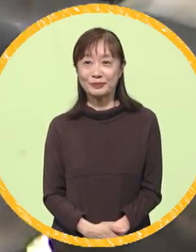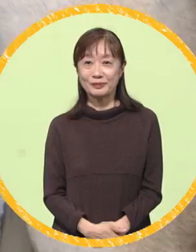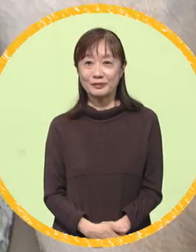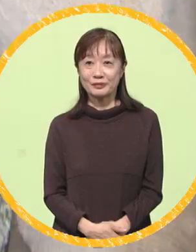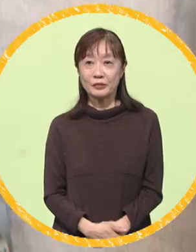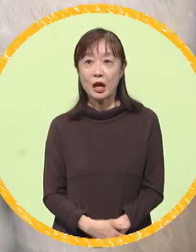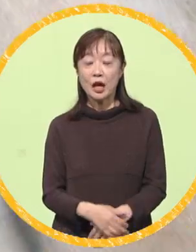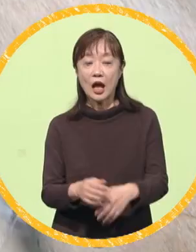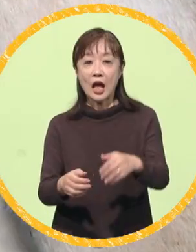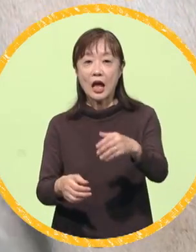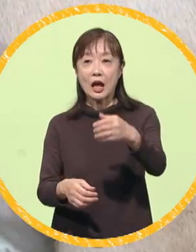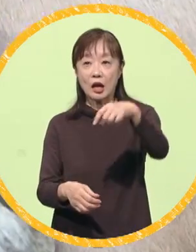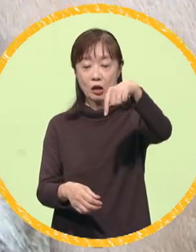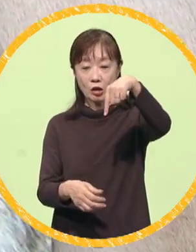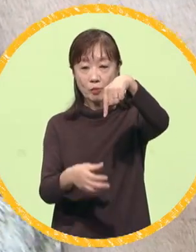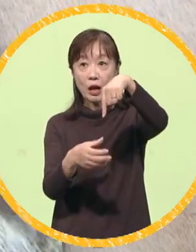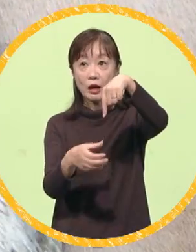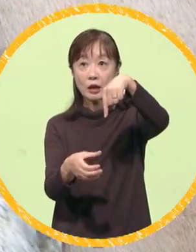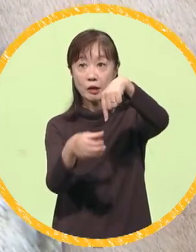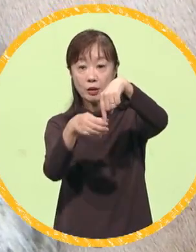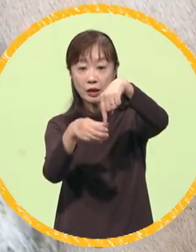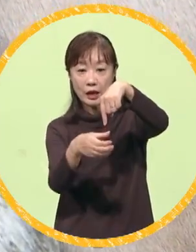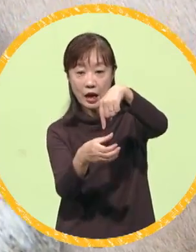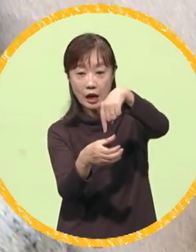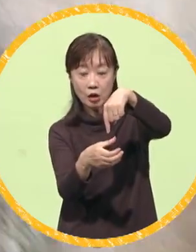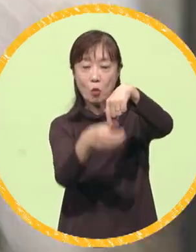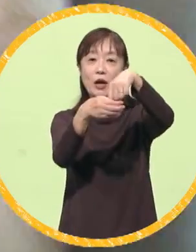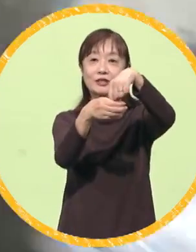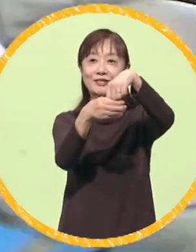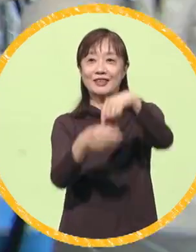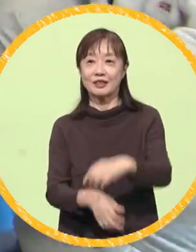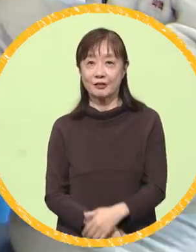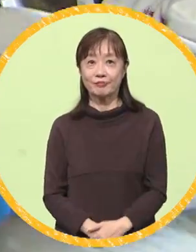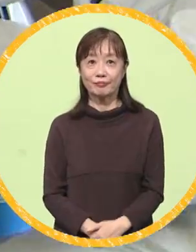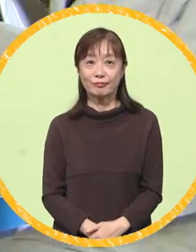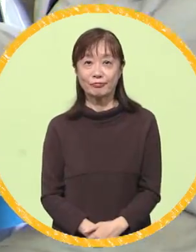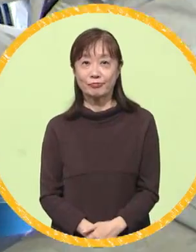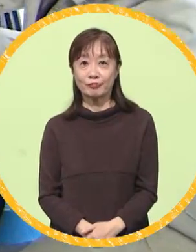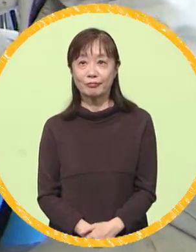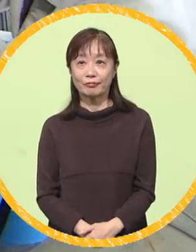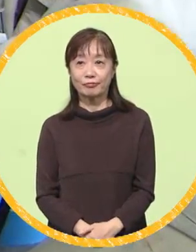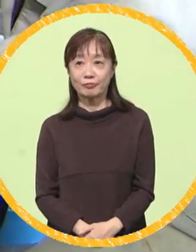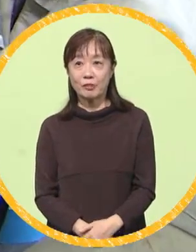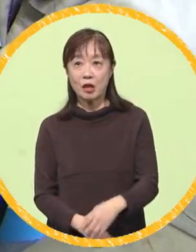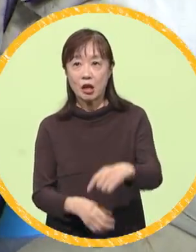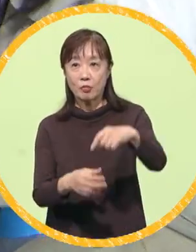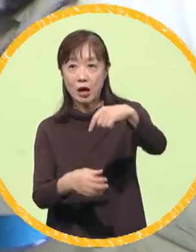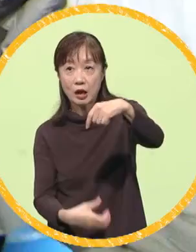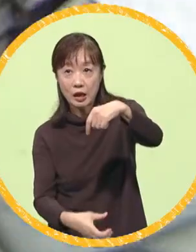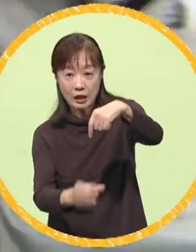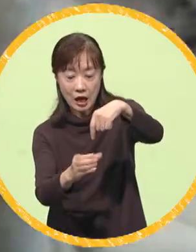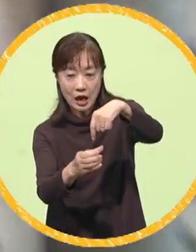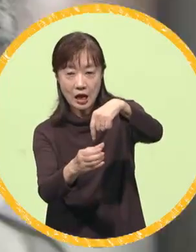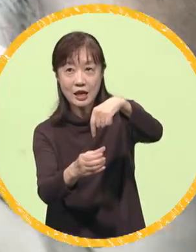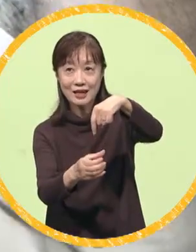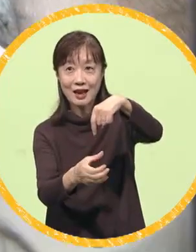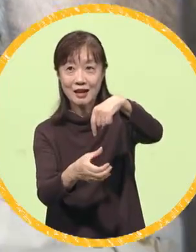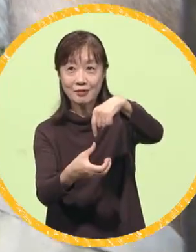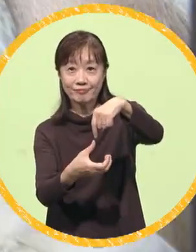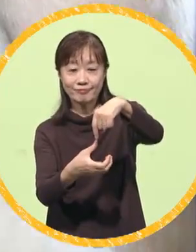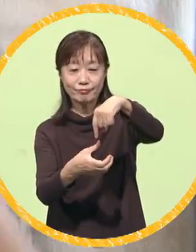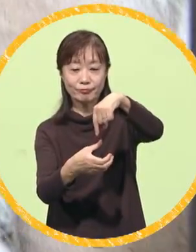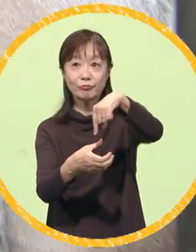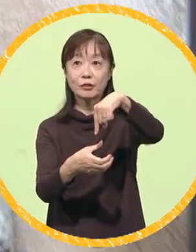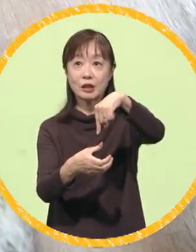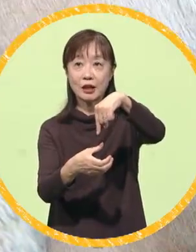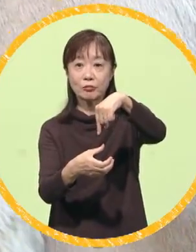曲げて下に来たら伸ばす感じです。 曲げて伸ば す。それではお願いします。 曲げて、 はい、曲げてニュートン